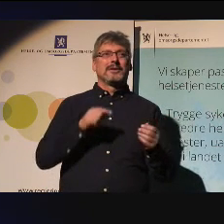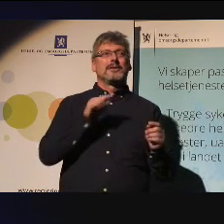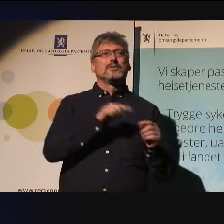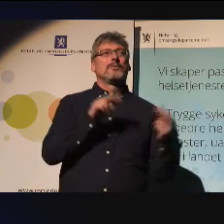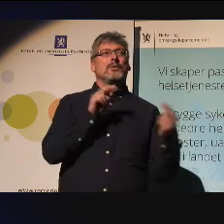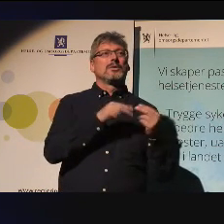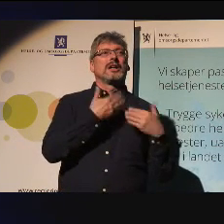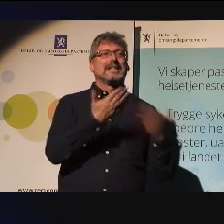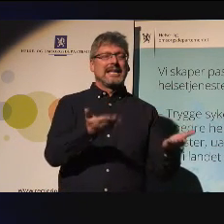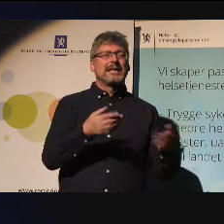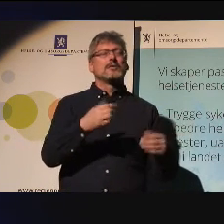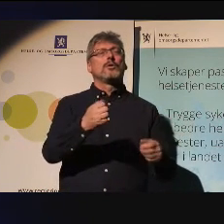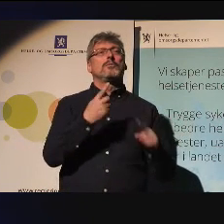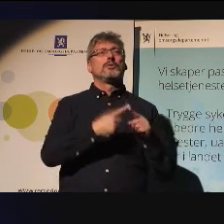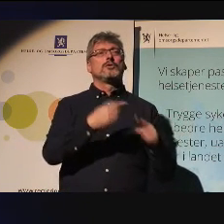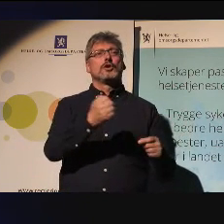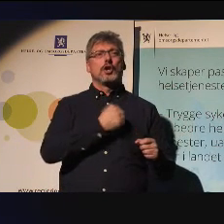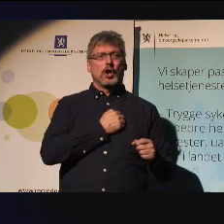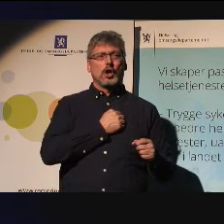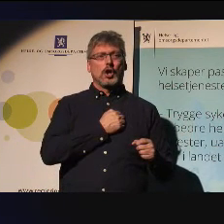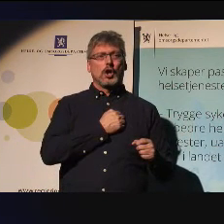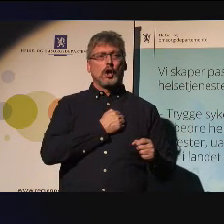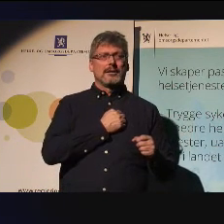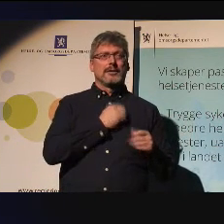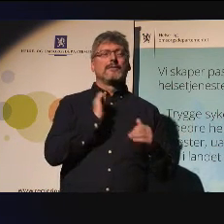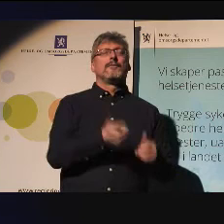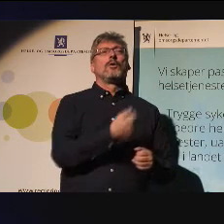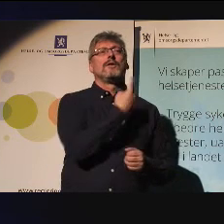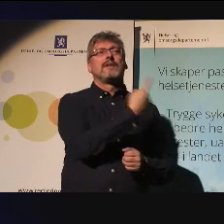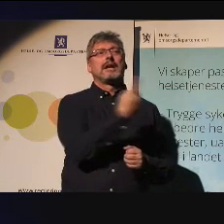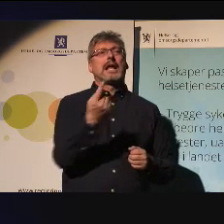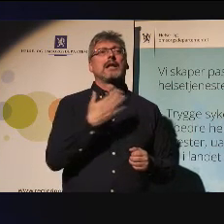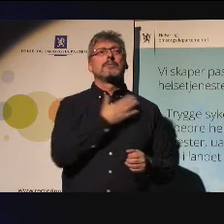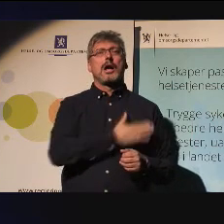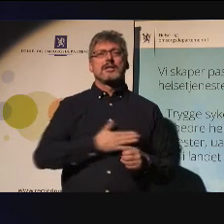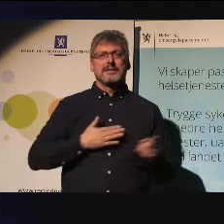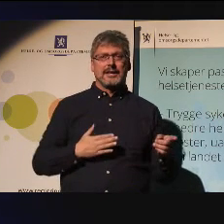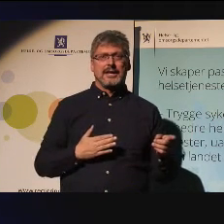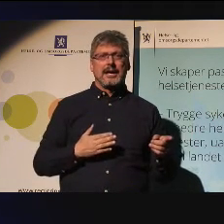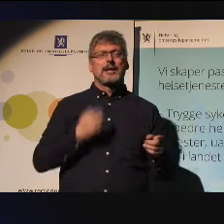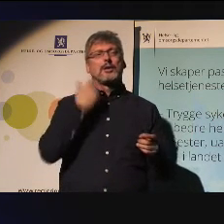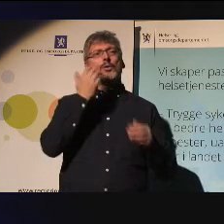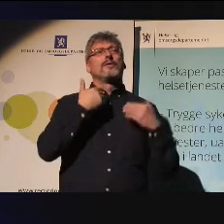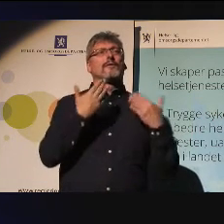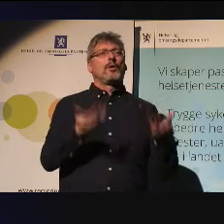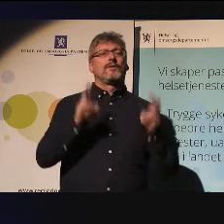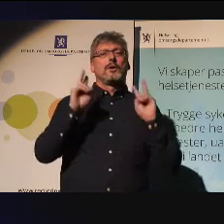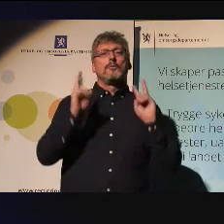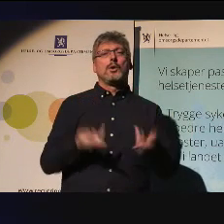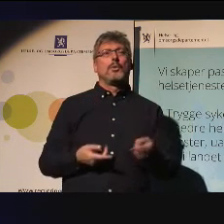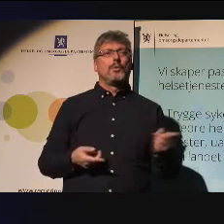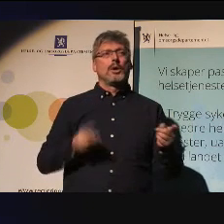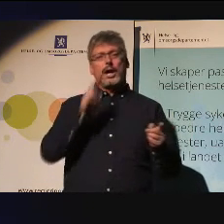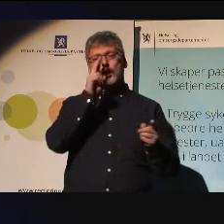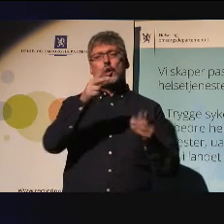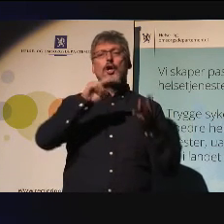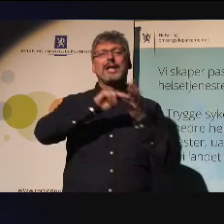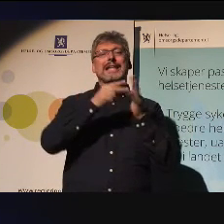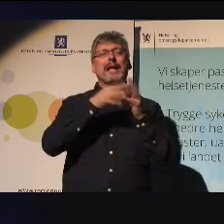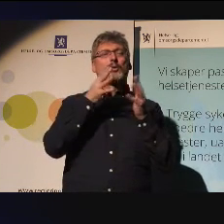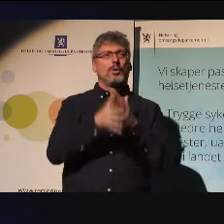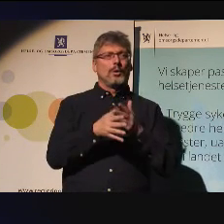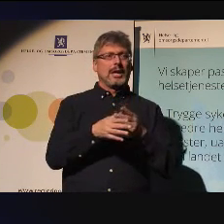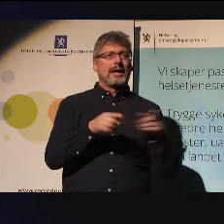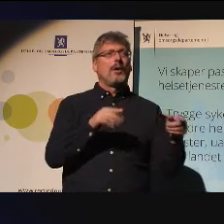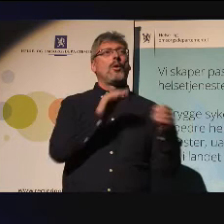og tryggheten som det gir for den enkelte pasient, når en får lov til å ta i bruk ny teknologi for å